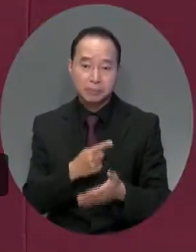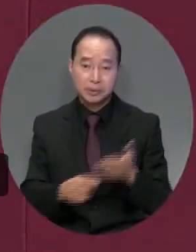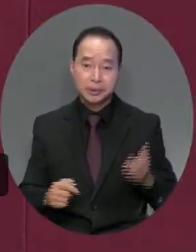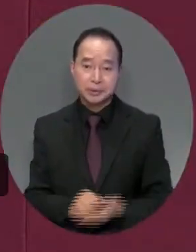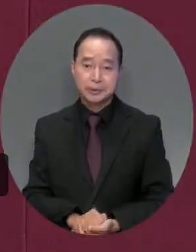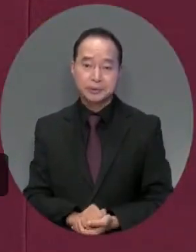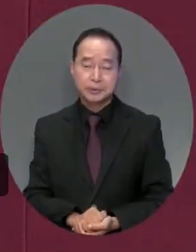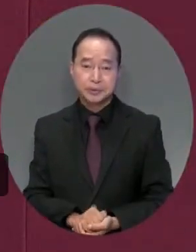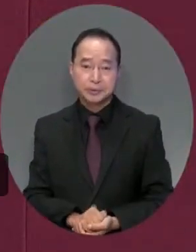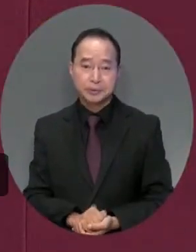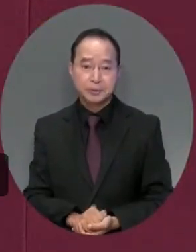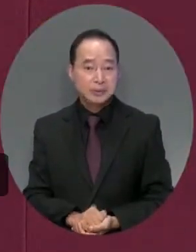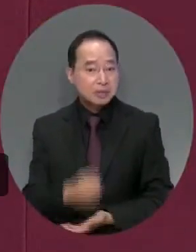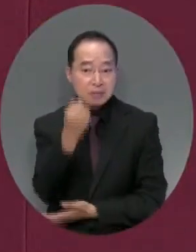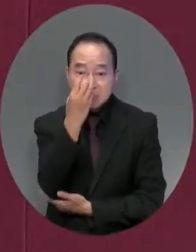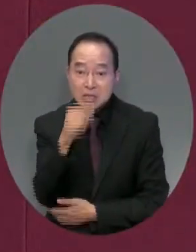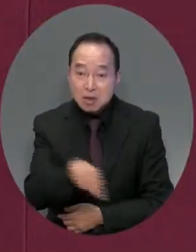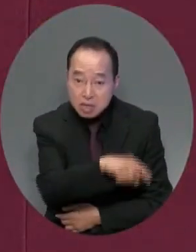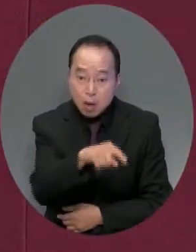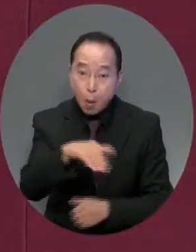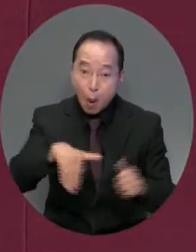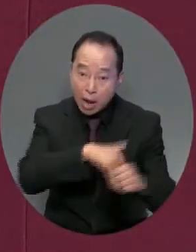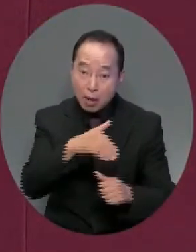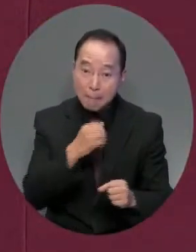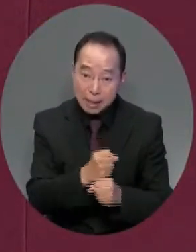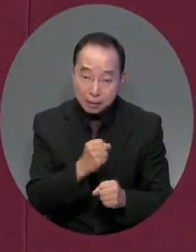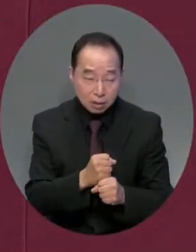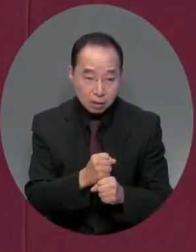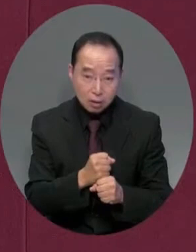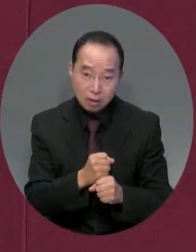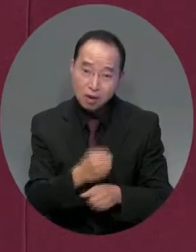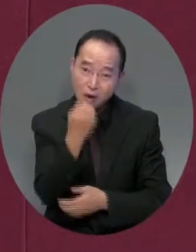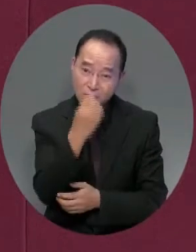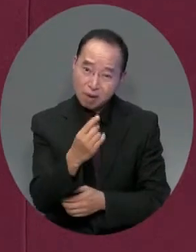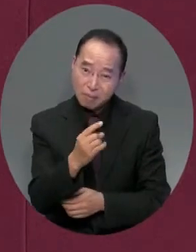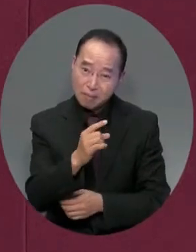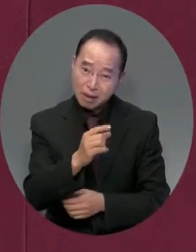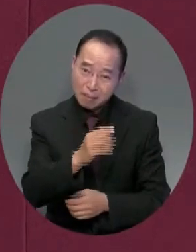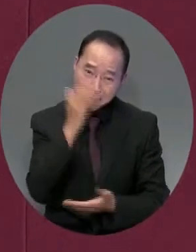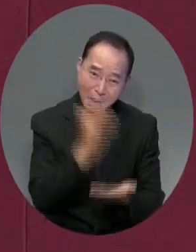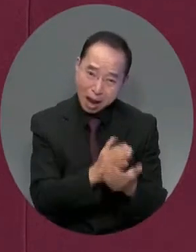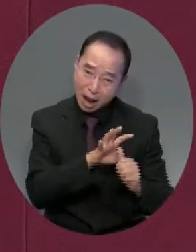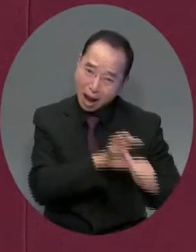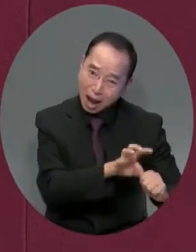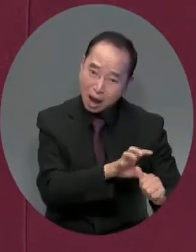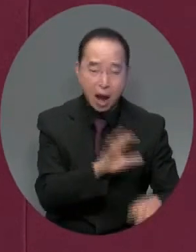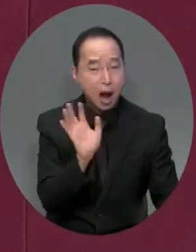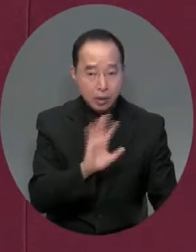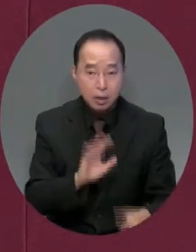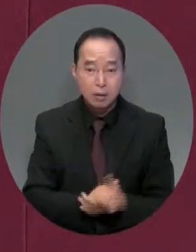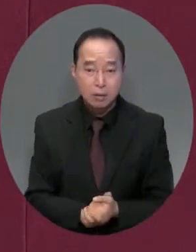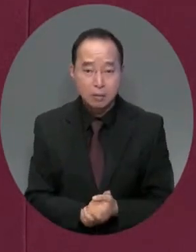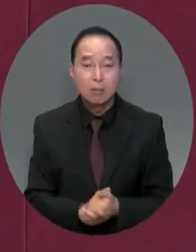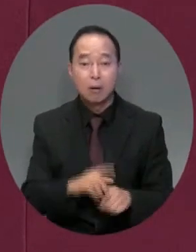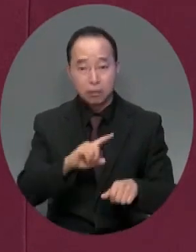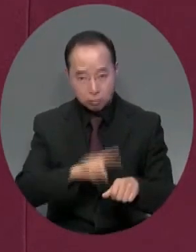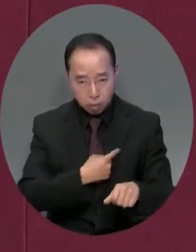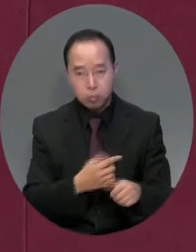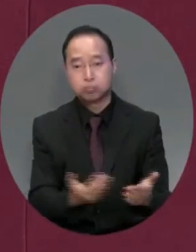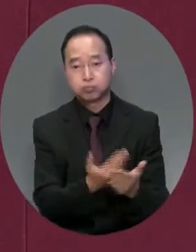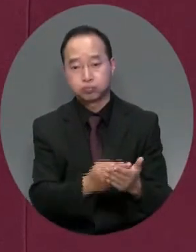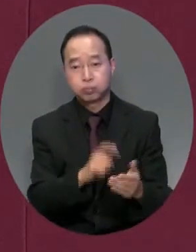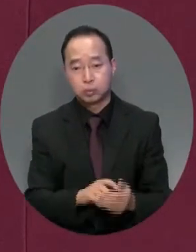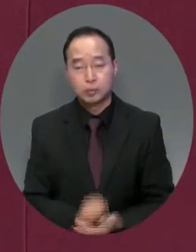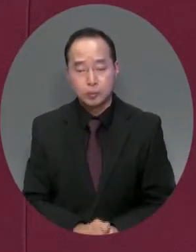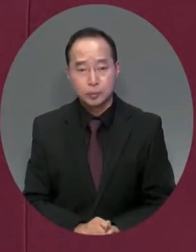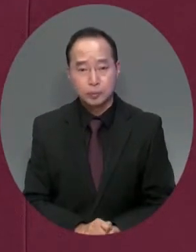재갈을 물리는 것이 아닙니다. 국민의 기본권을 보호하고 언론이 사회적 공기로서 기능하도록 지원하는 것이